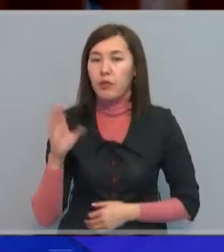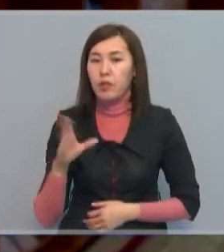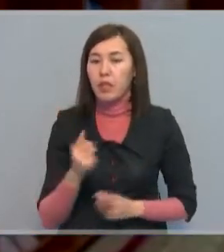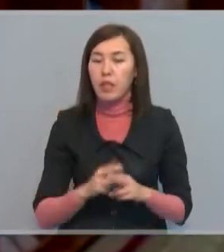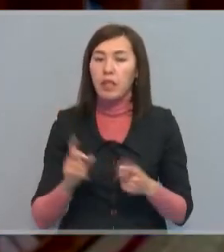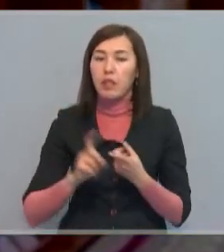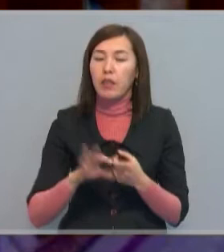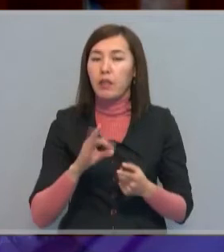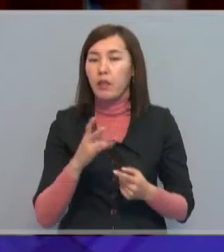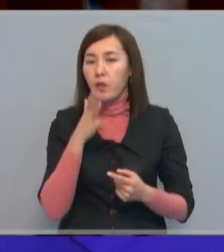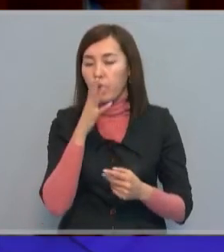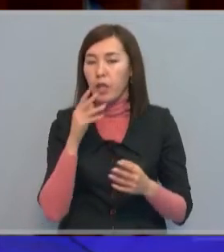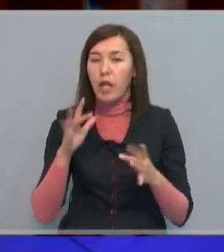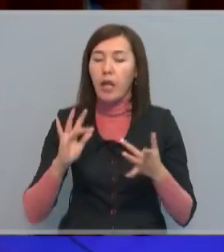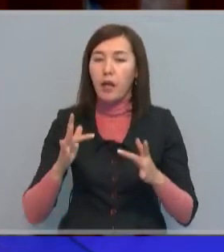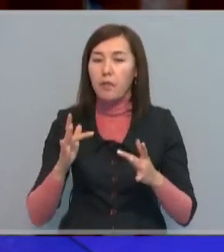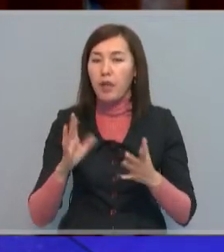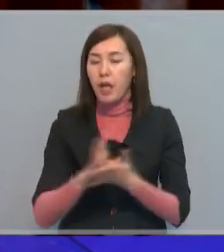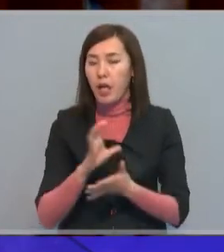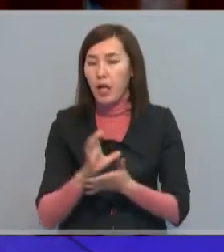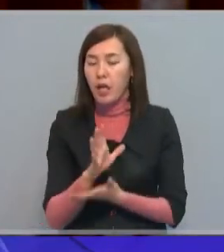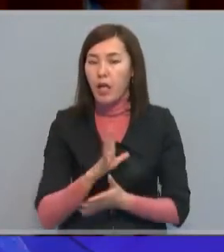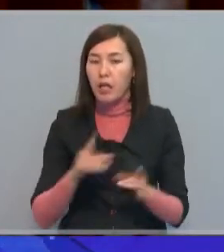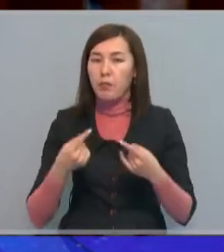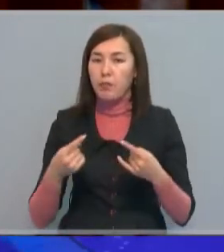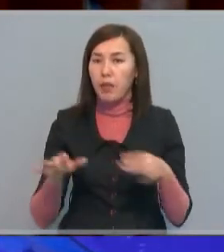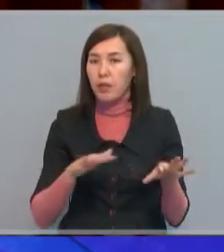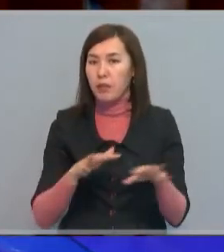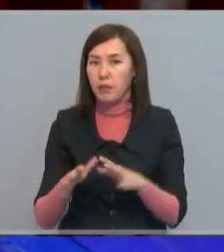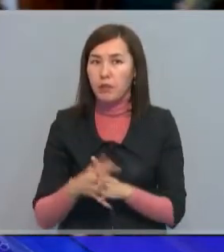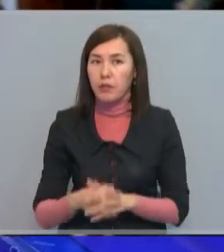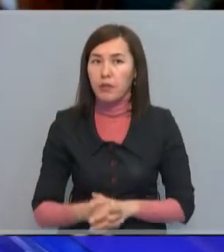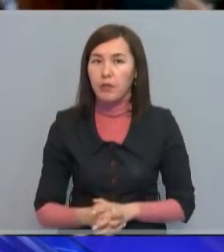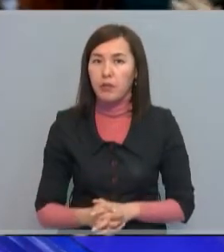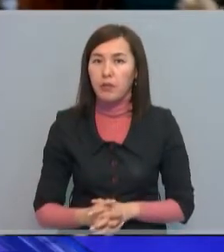В связи с карантином в онлайн-формате были организованы различные мероприятия.